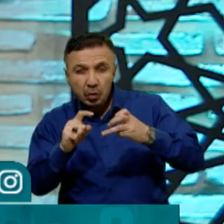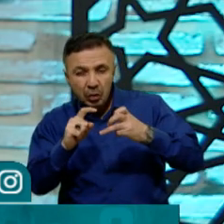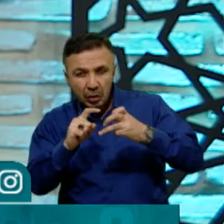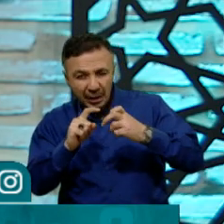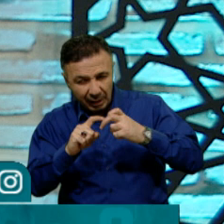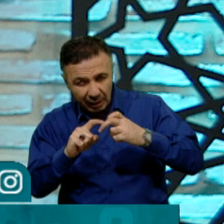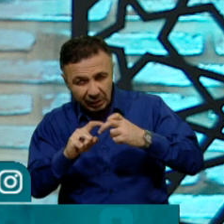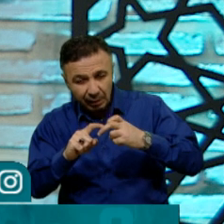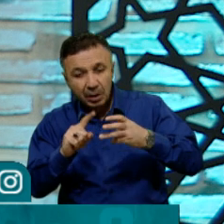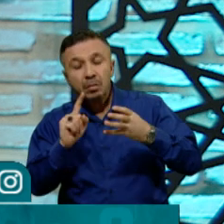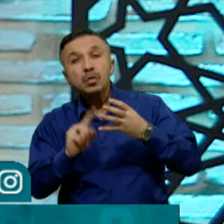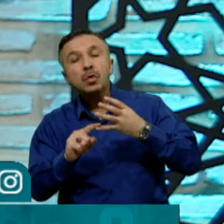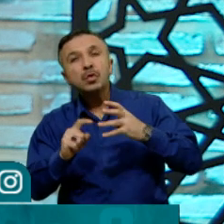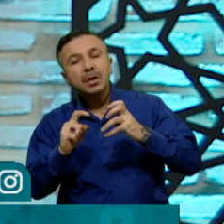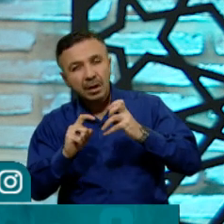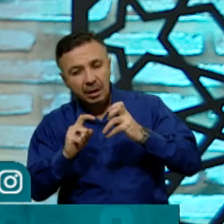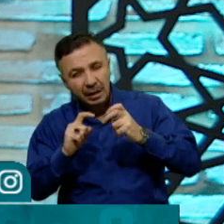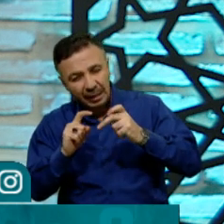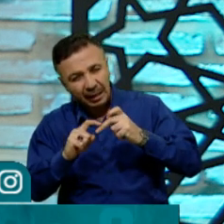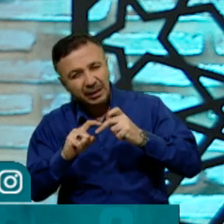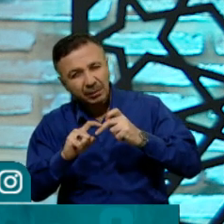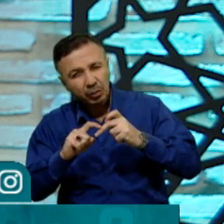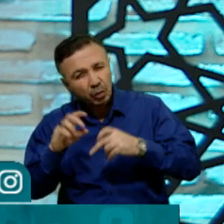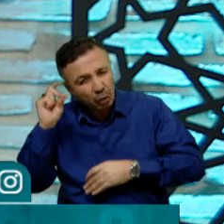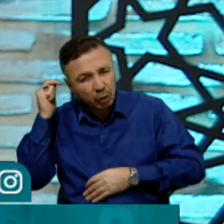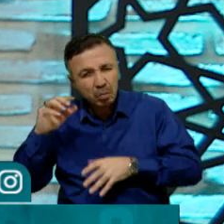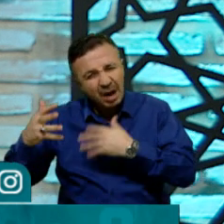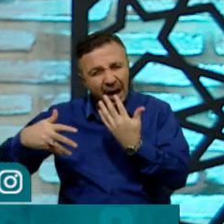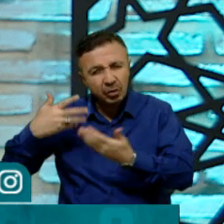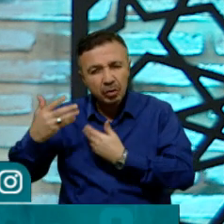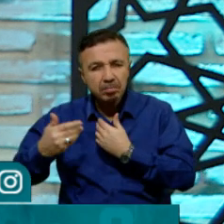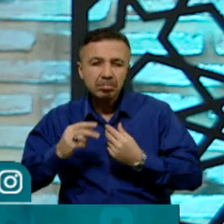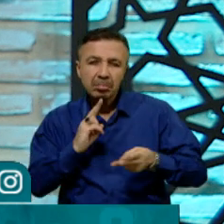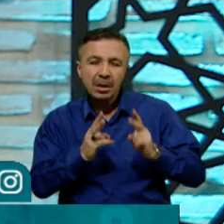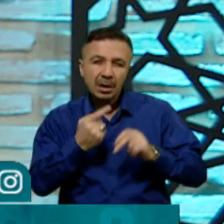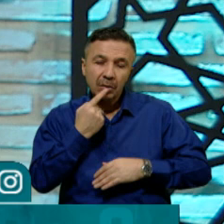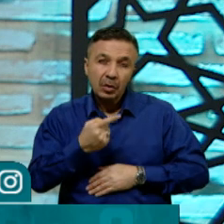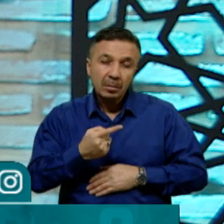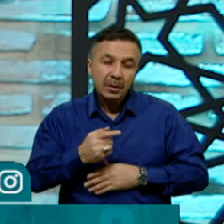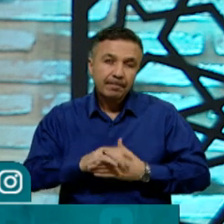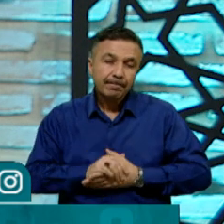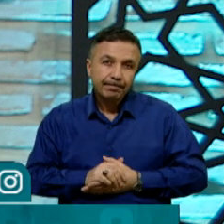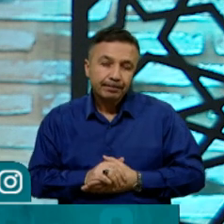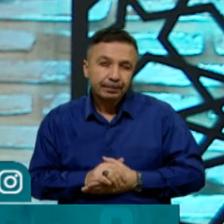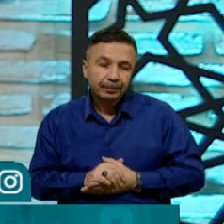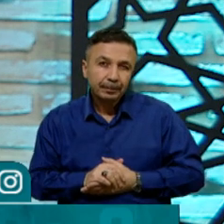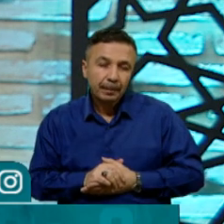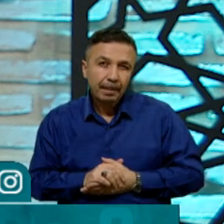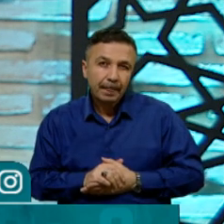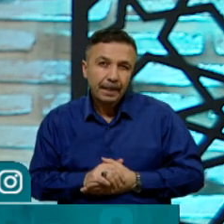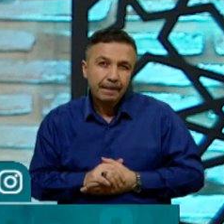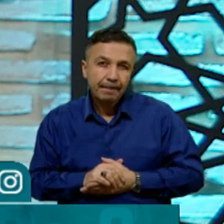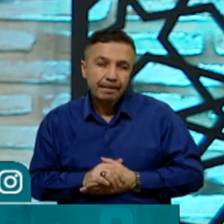miyim da bazılarında doğruyorum ceza Ben öldürür şey kıldın mı bir şey ya